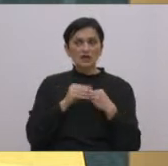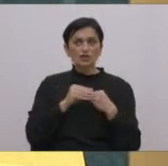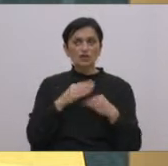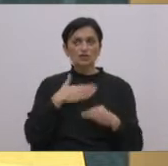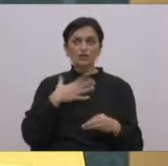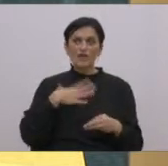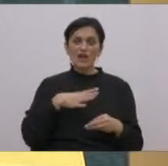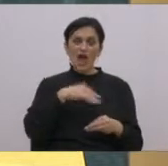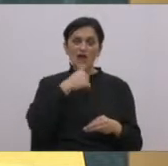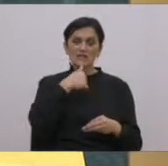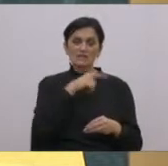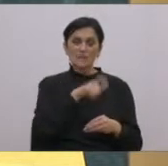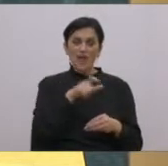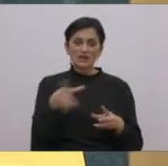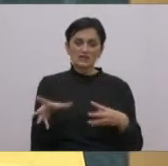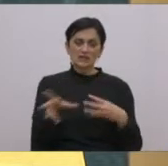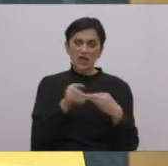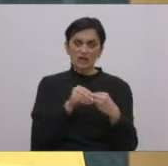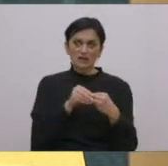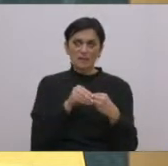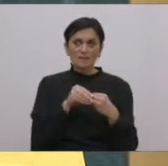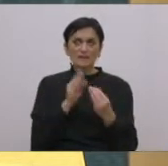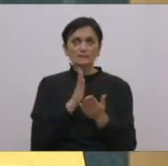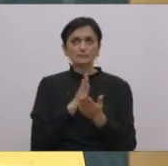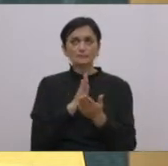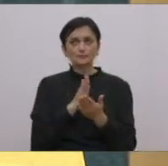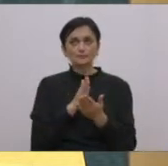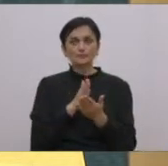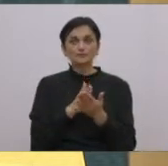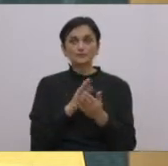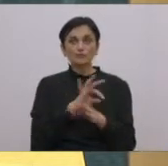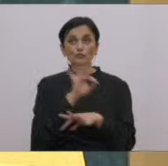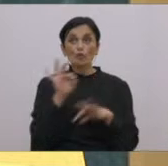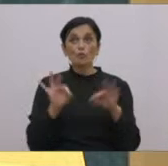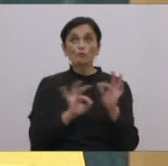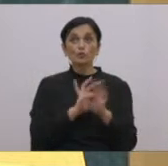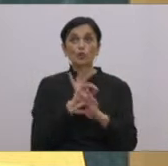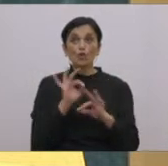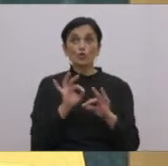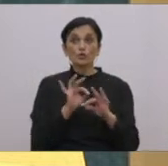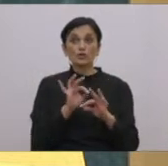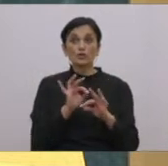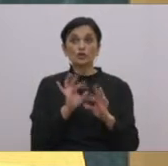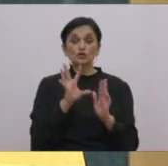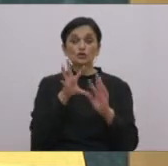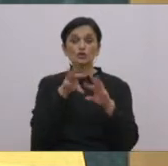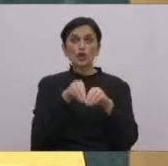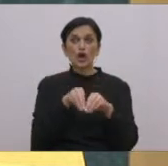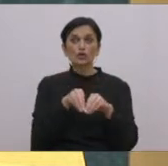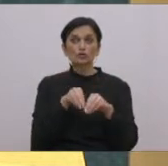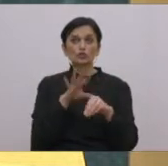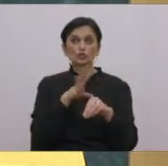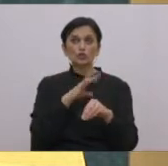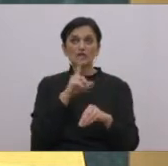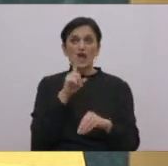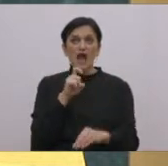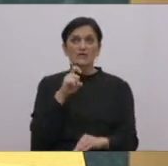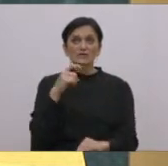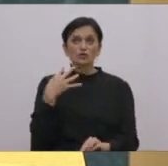ქართველ სპეციალისტებს გააჩნდათ პროექტირებაზე. ჩართული იყო